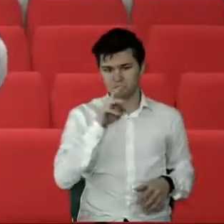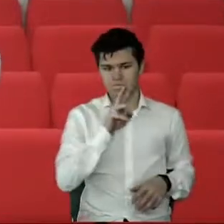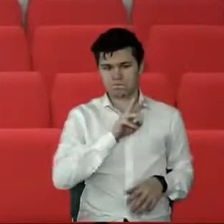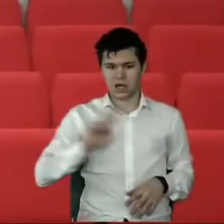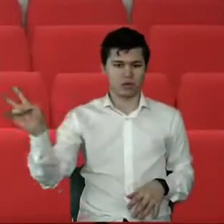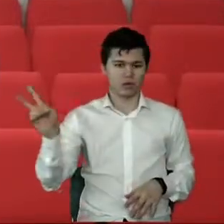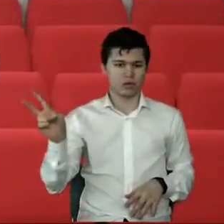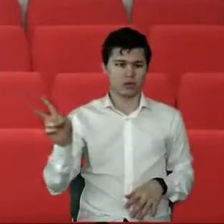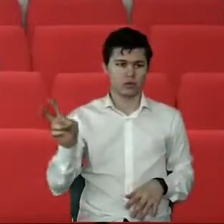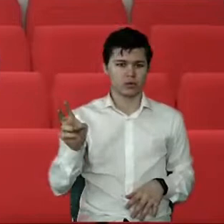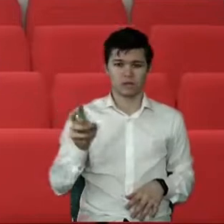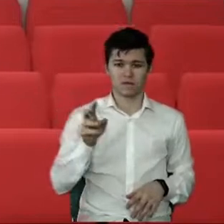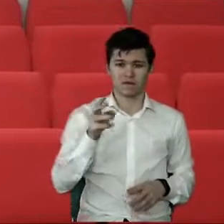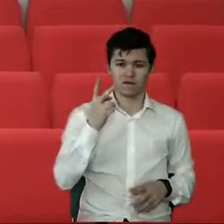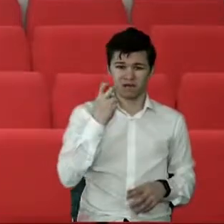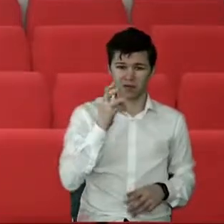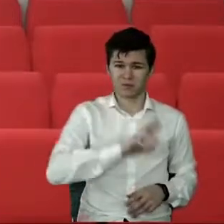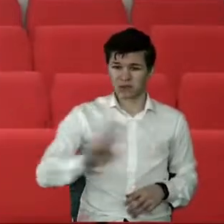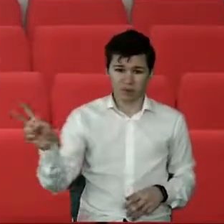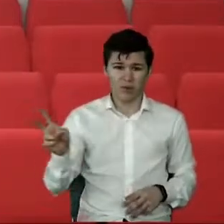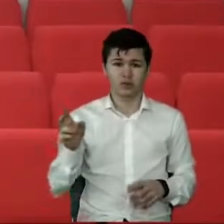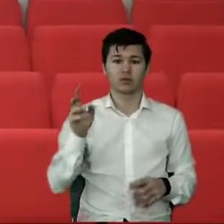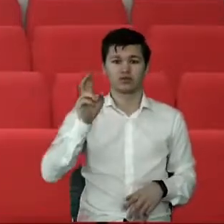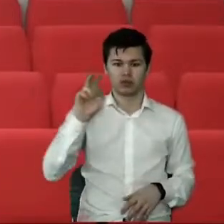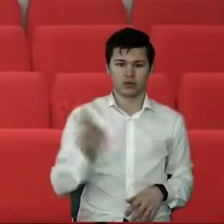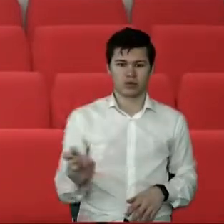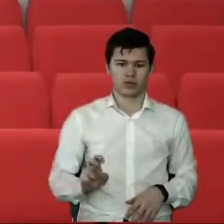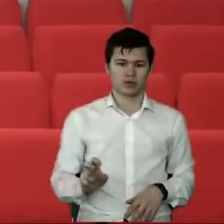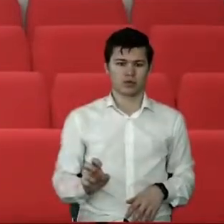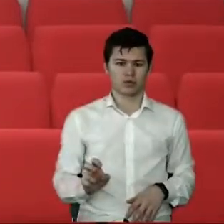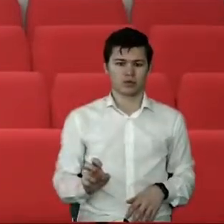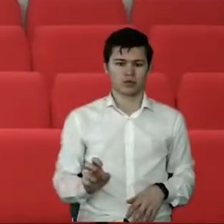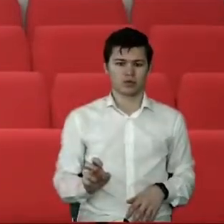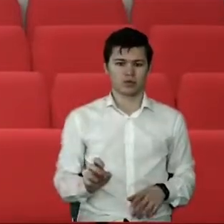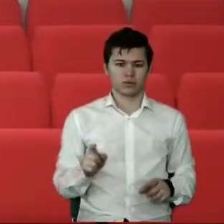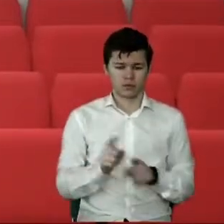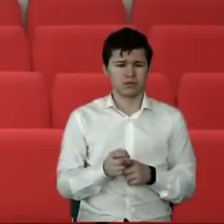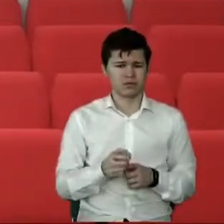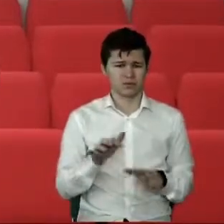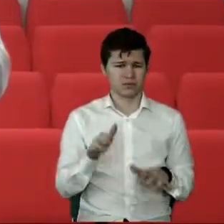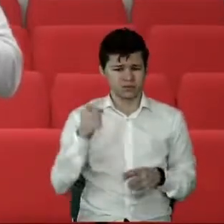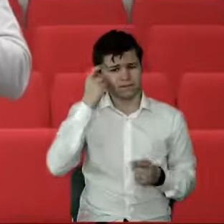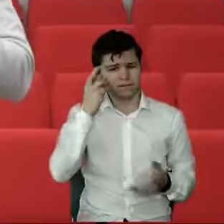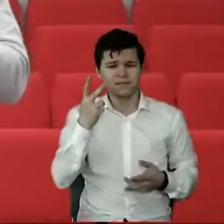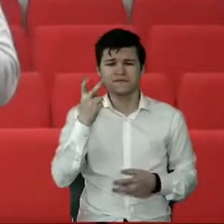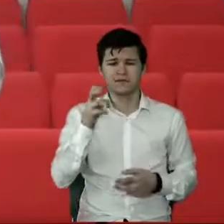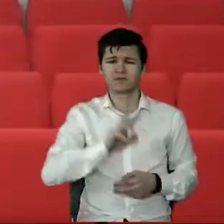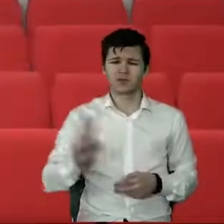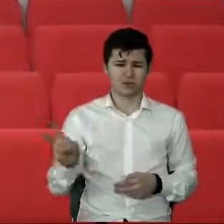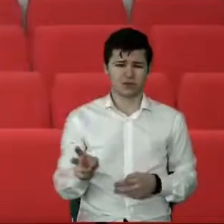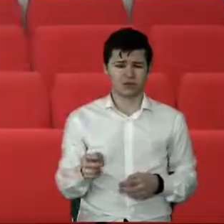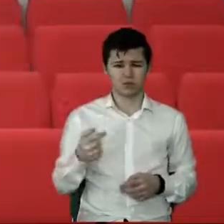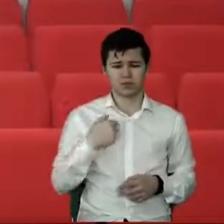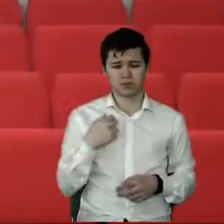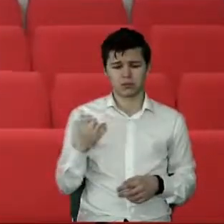эти 500 машин стоят неимоверную астрономическую сумму. Но это, мне было интересно,